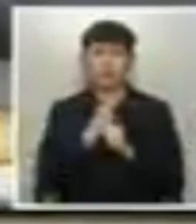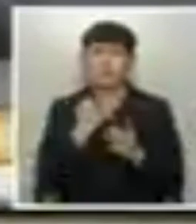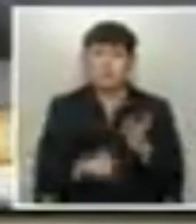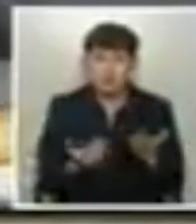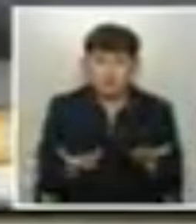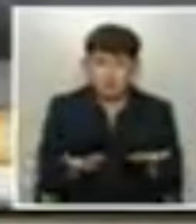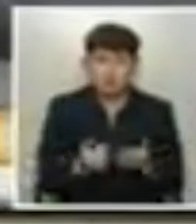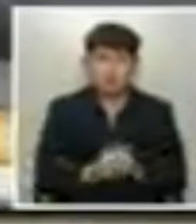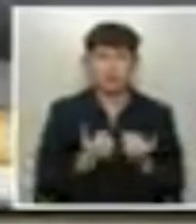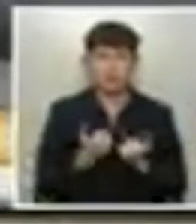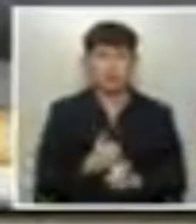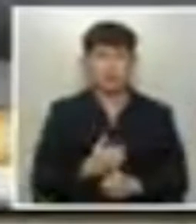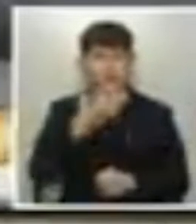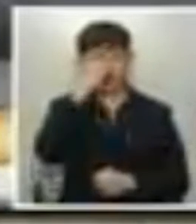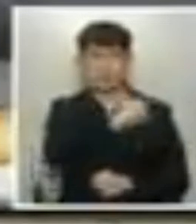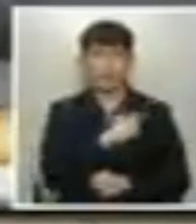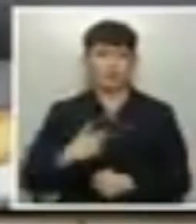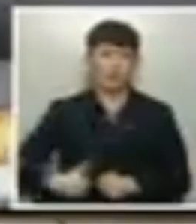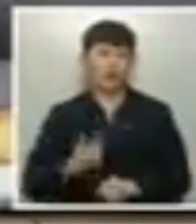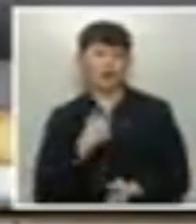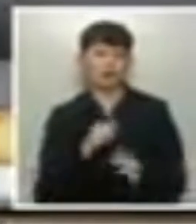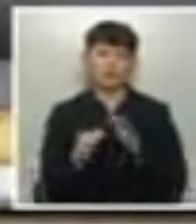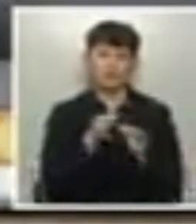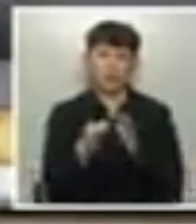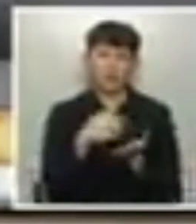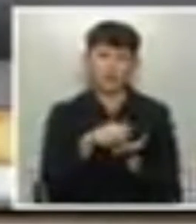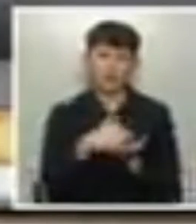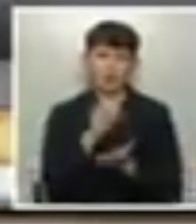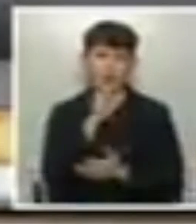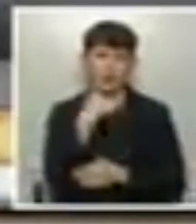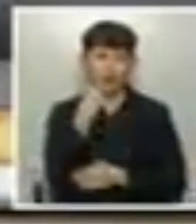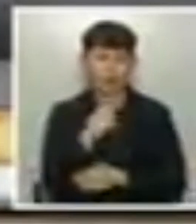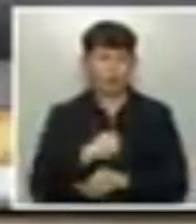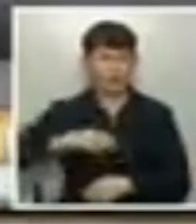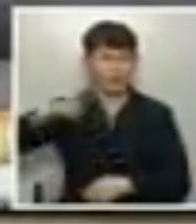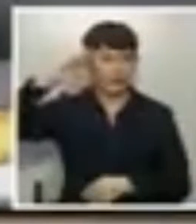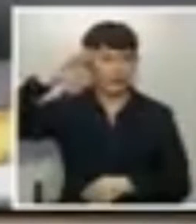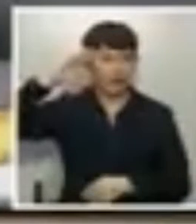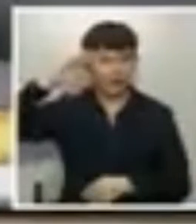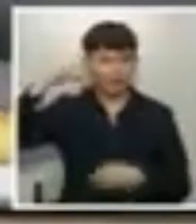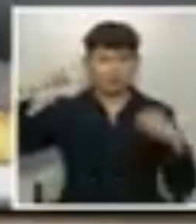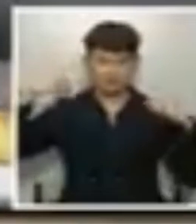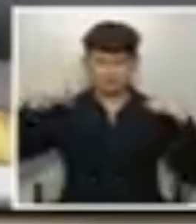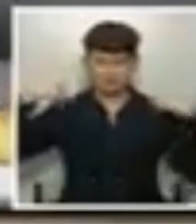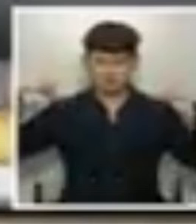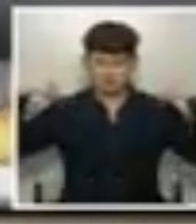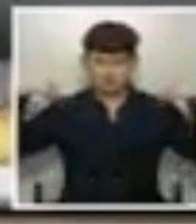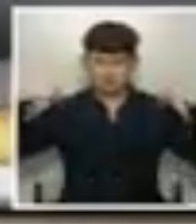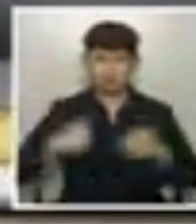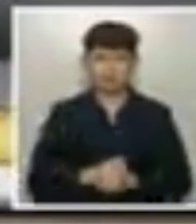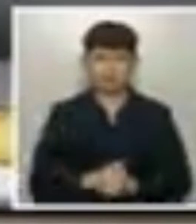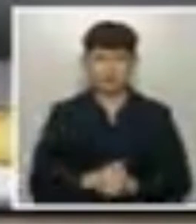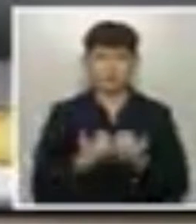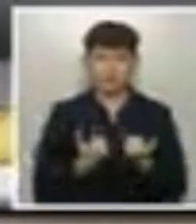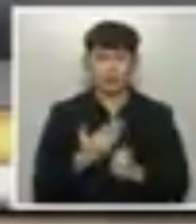ล่าสุดนางงามดังกล่าวออกมาชี้แจงว่าผู้ที่กระทำเนี่ยเป็นทหารยศใหญ่นะคะ